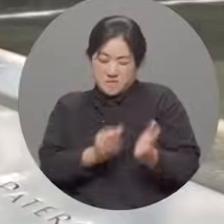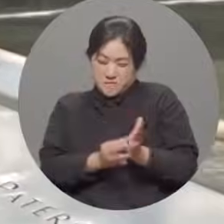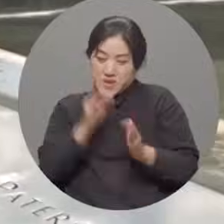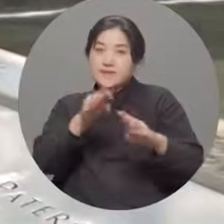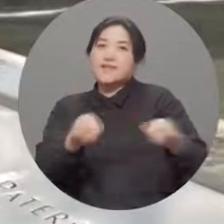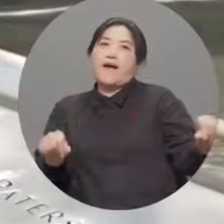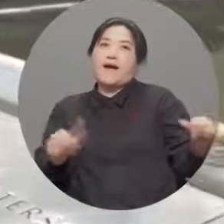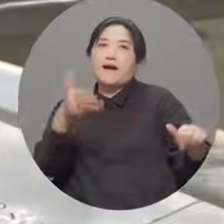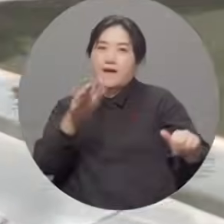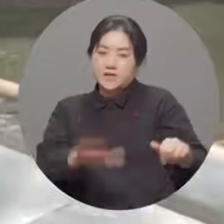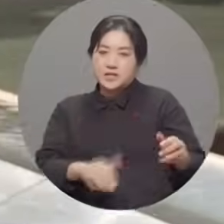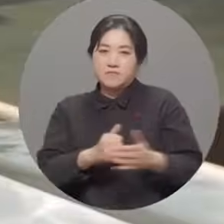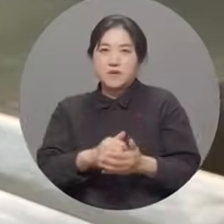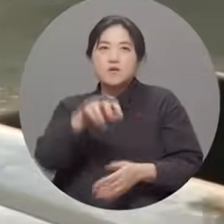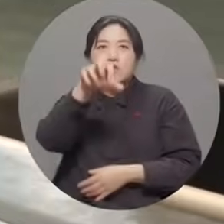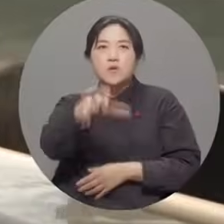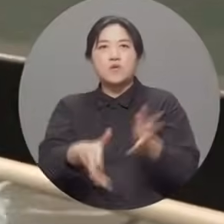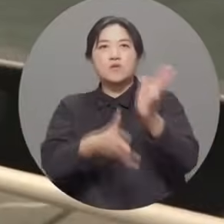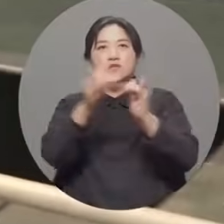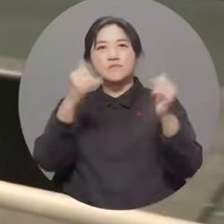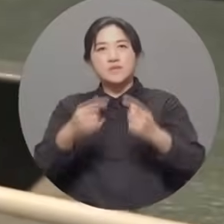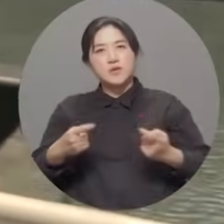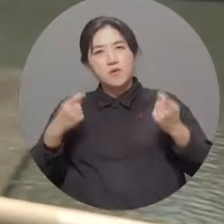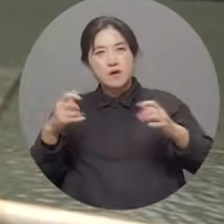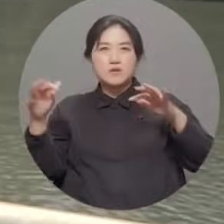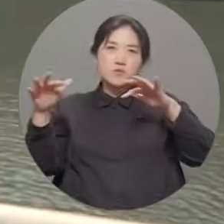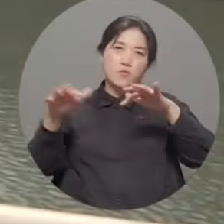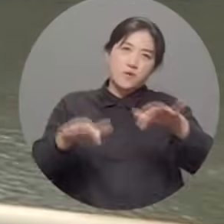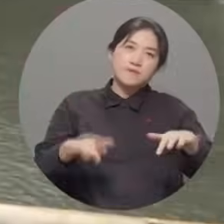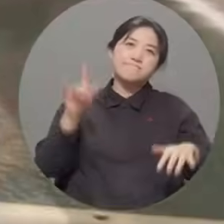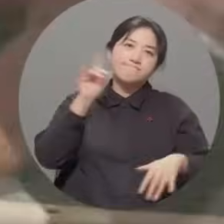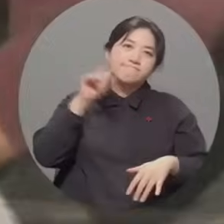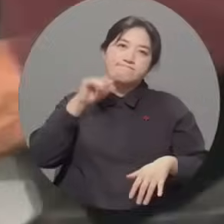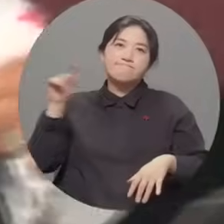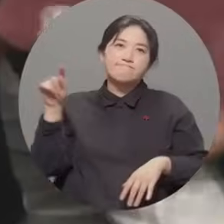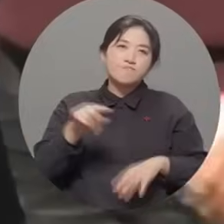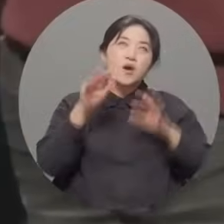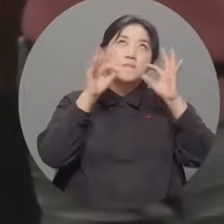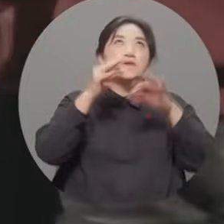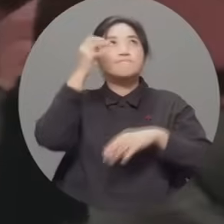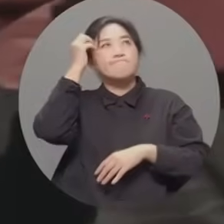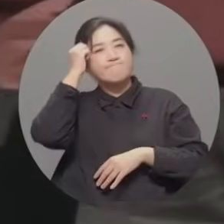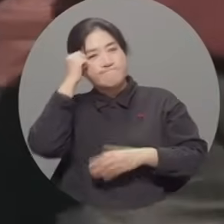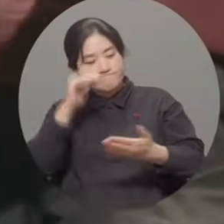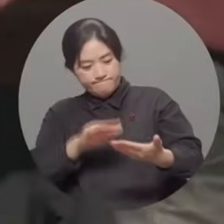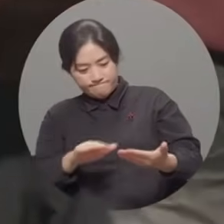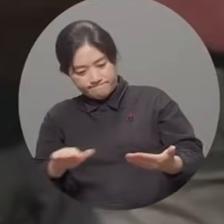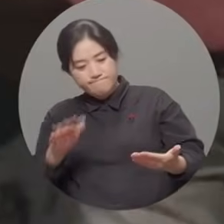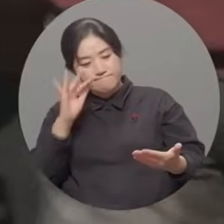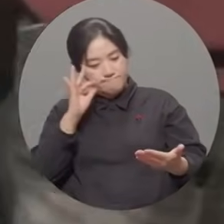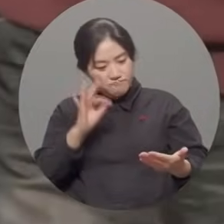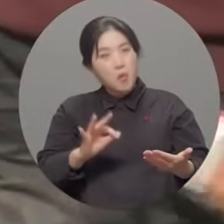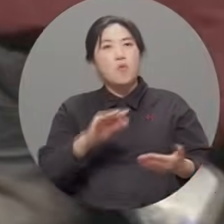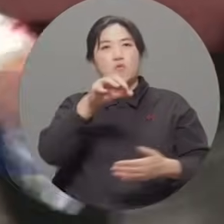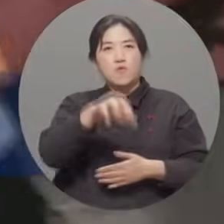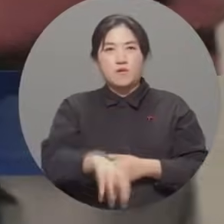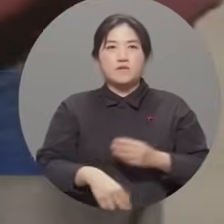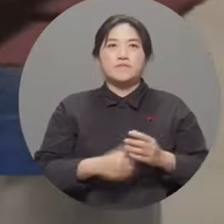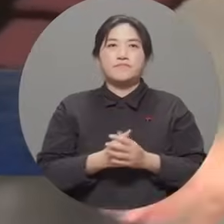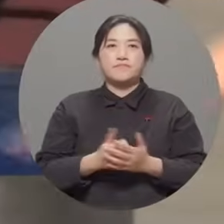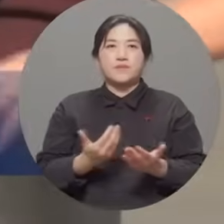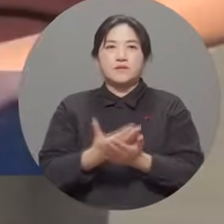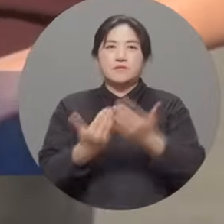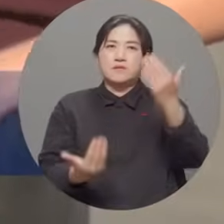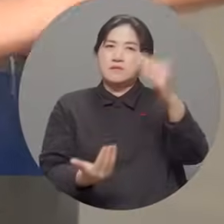곳이지만 참사 현장은 이제 시민과 관광객들도 일상적으로 찾는 기억과 추모의 공간이 됐습니다. 선진국에서는